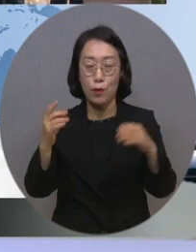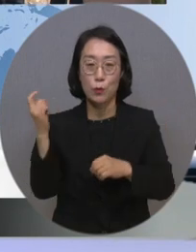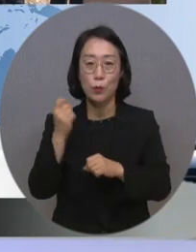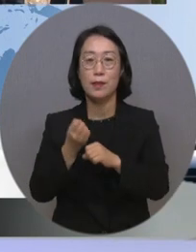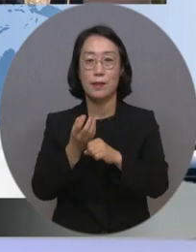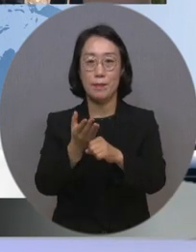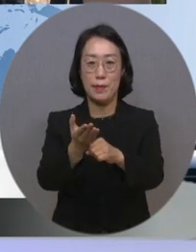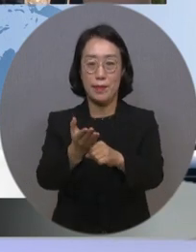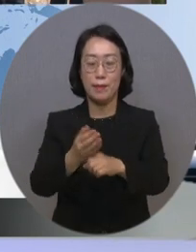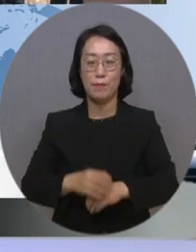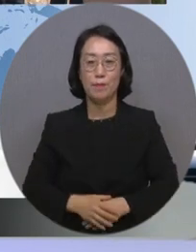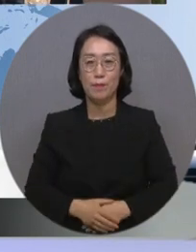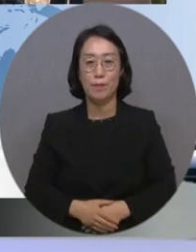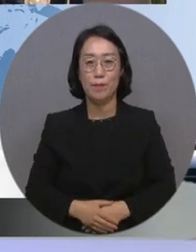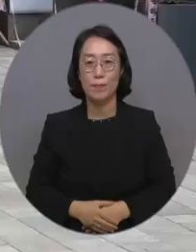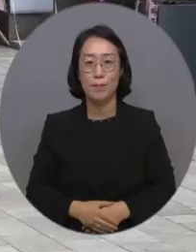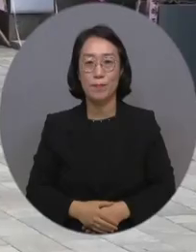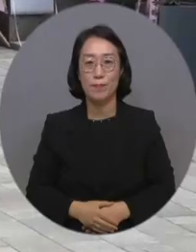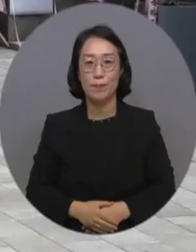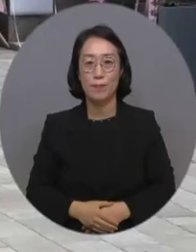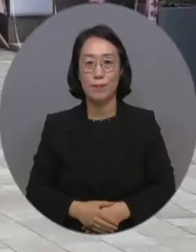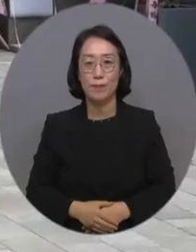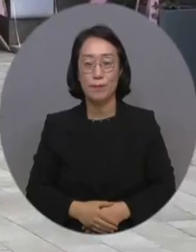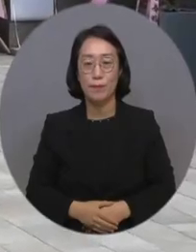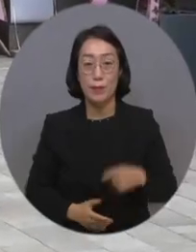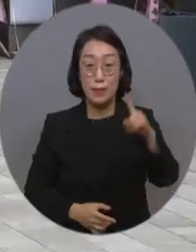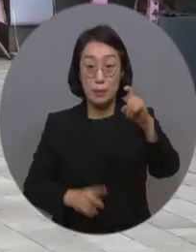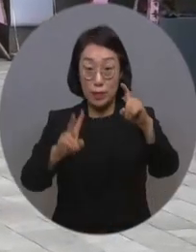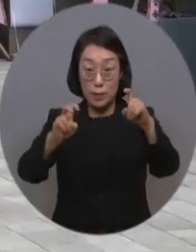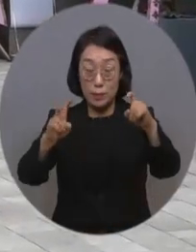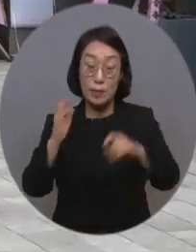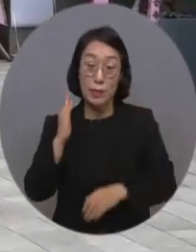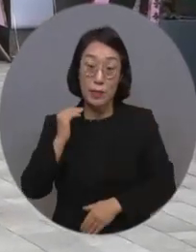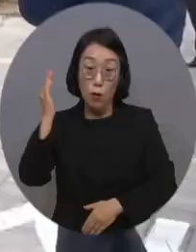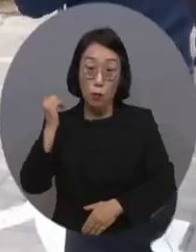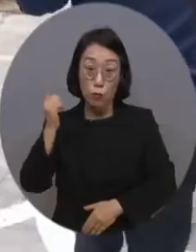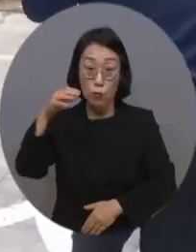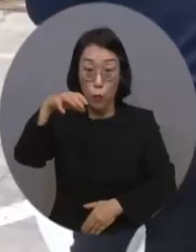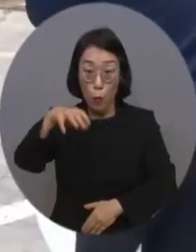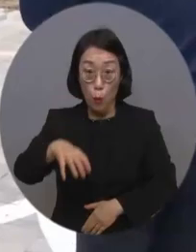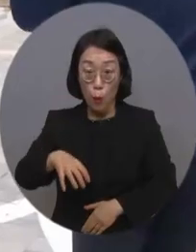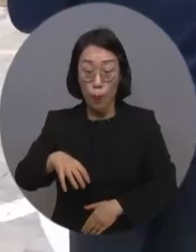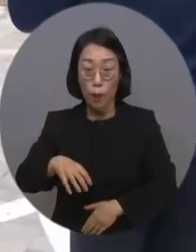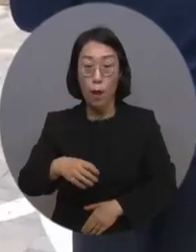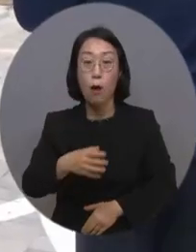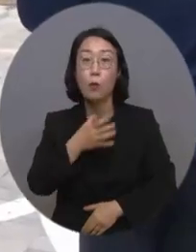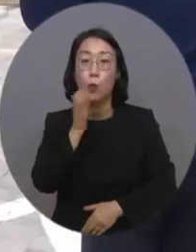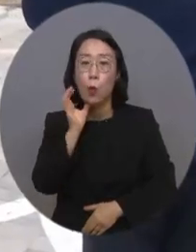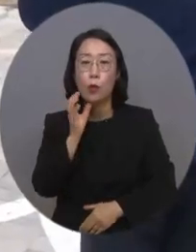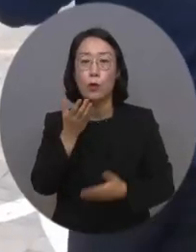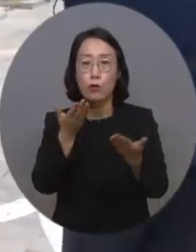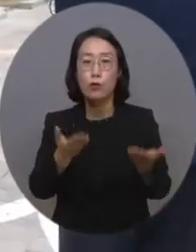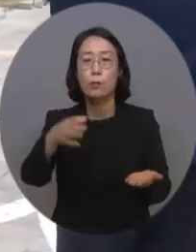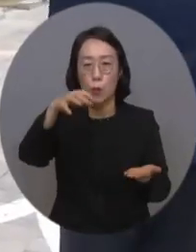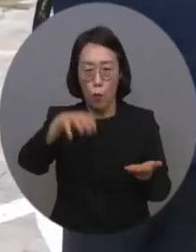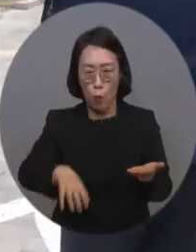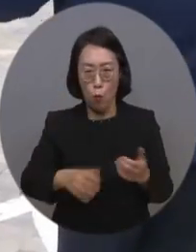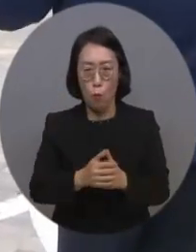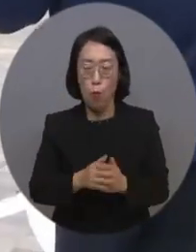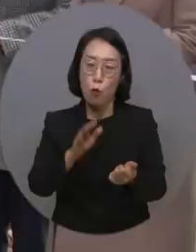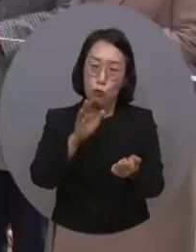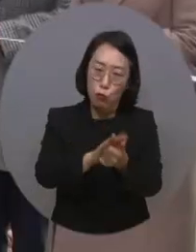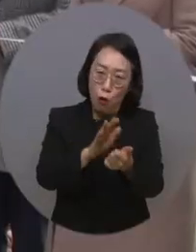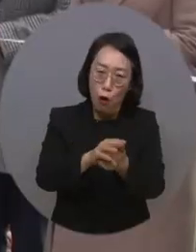정우선 기자가 전합니다. 지난 22일 의정부시 용현동에서는 어르신 쉼터가 지역 봉사단체의